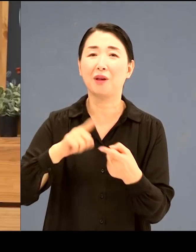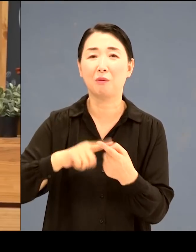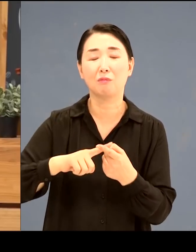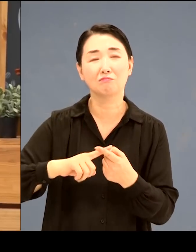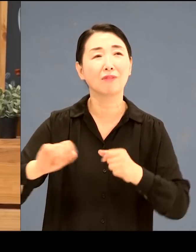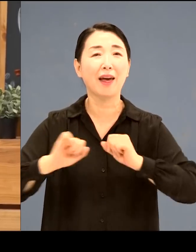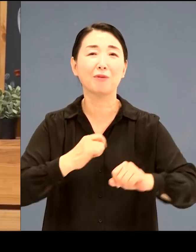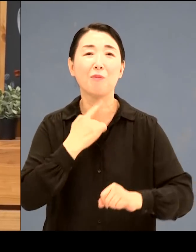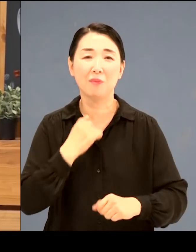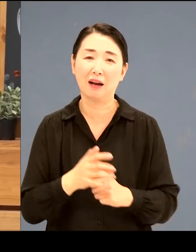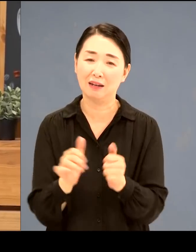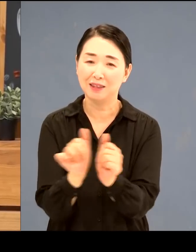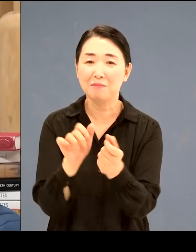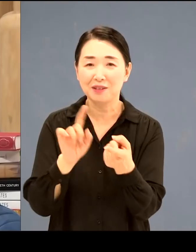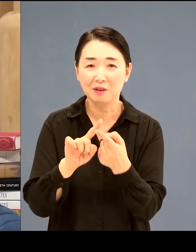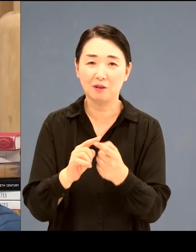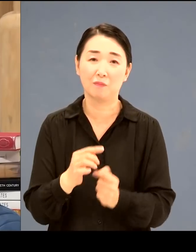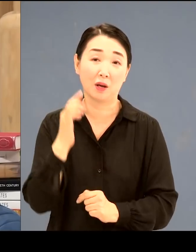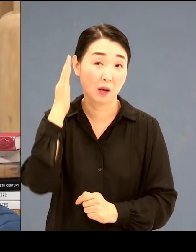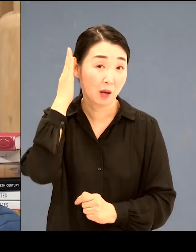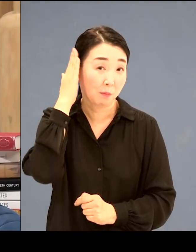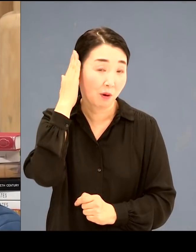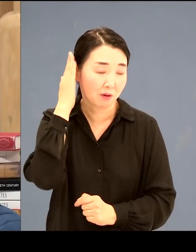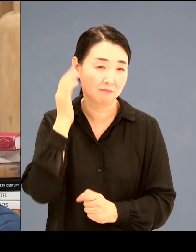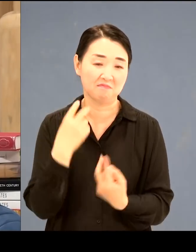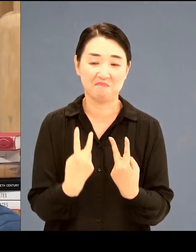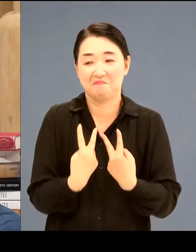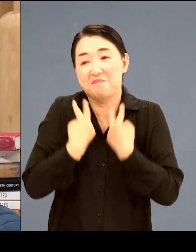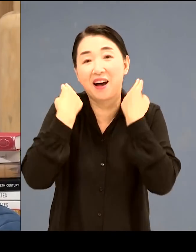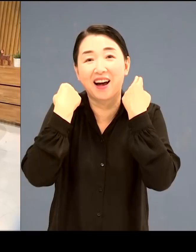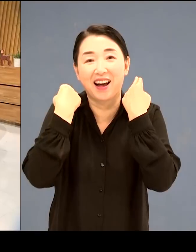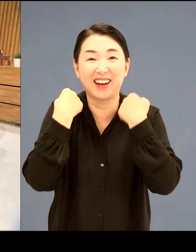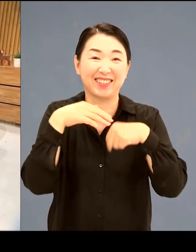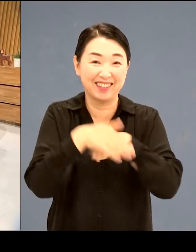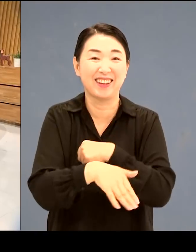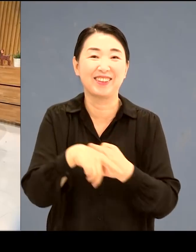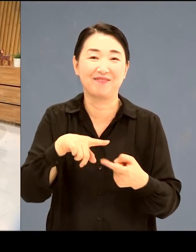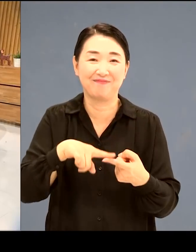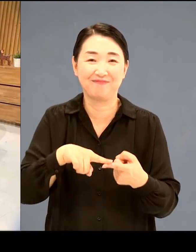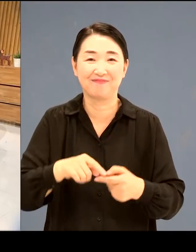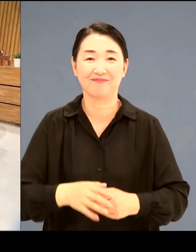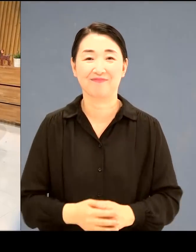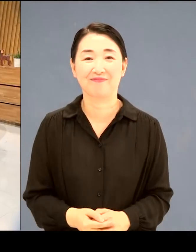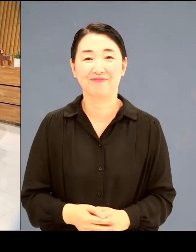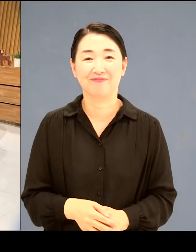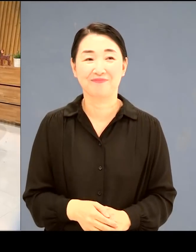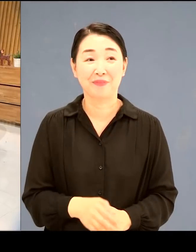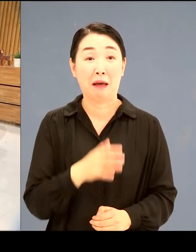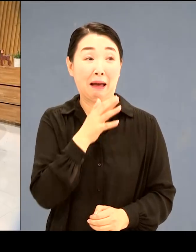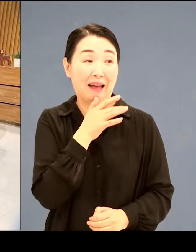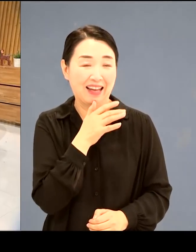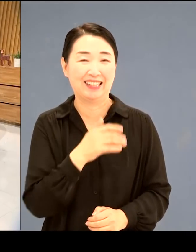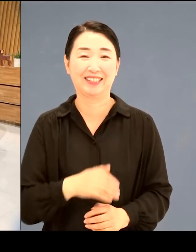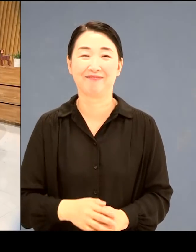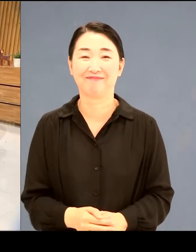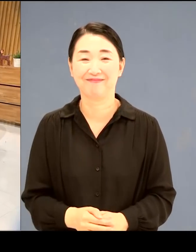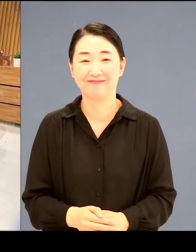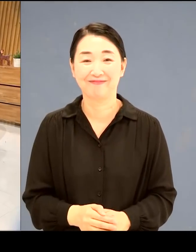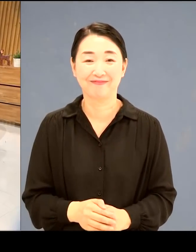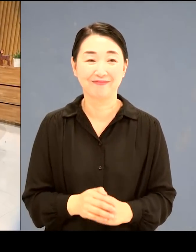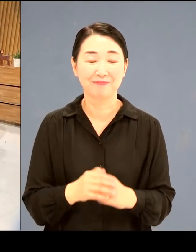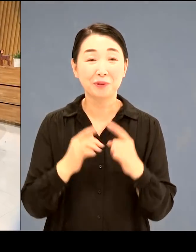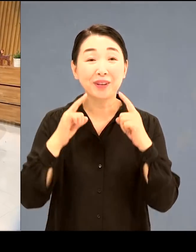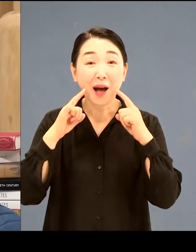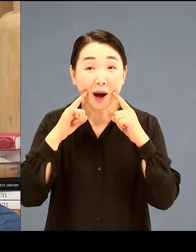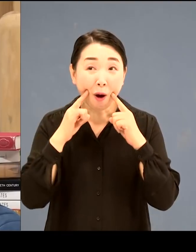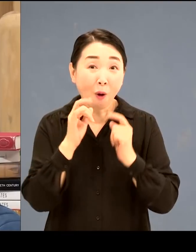거의. 아, 그러세요? 네, 머리도 네. 굉장히 짧은 스포츠 머리에 네. 아, 그래요? 네. 그래서 보조개도 이렇게